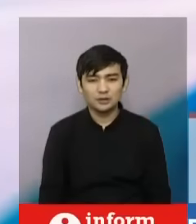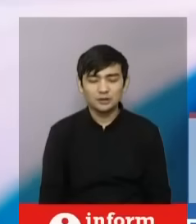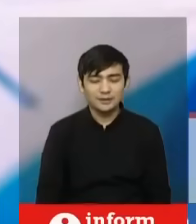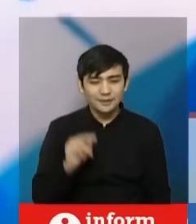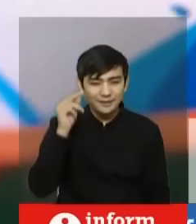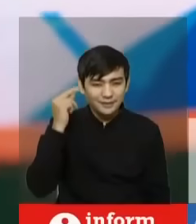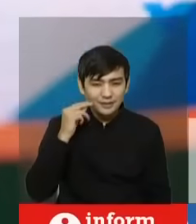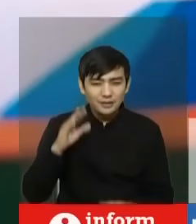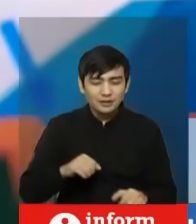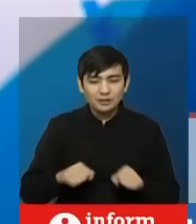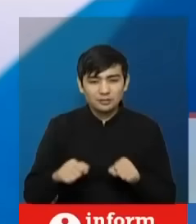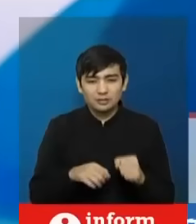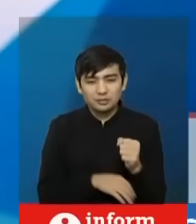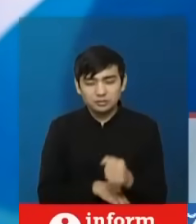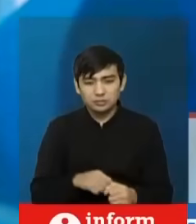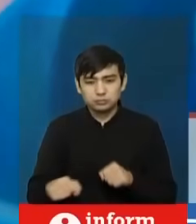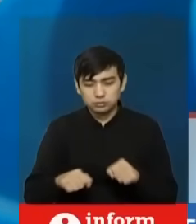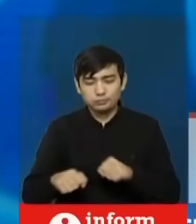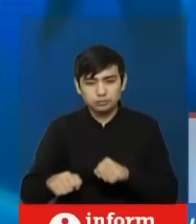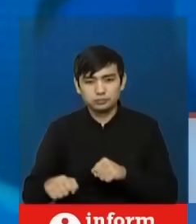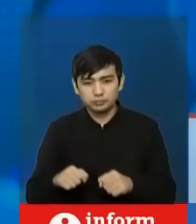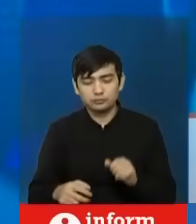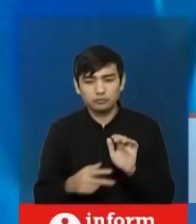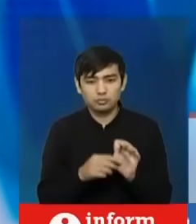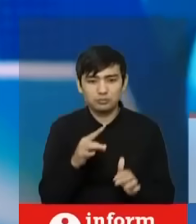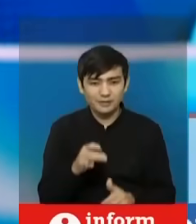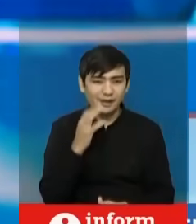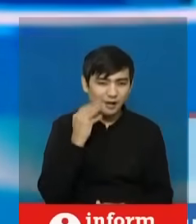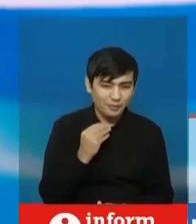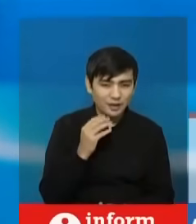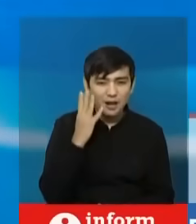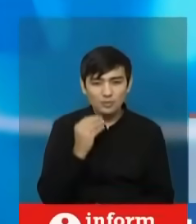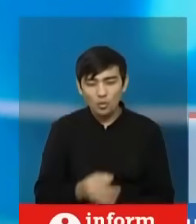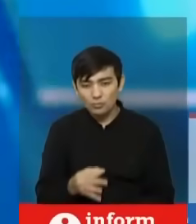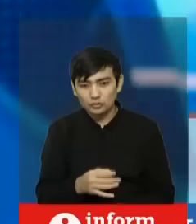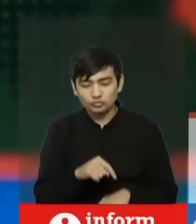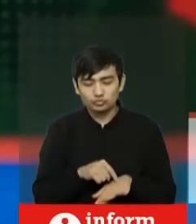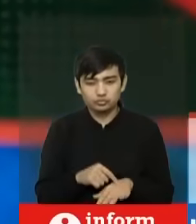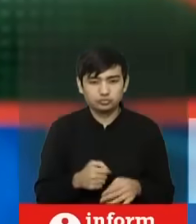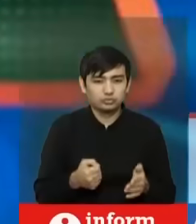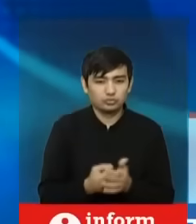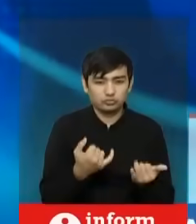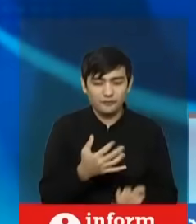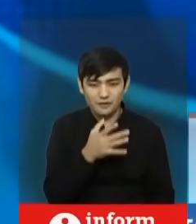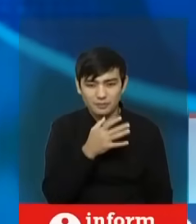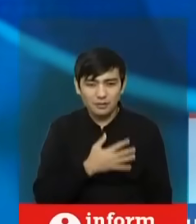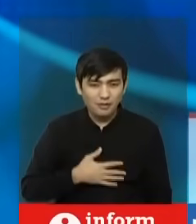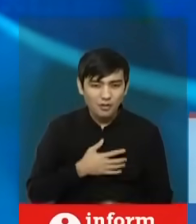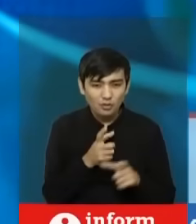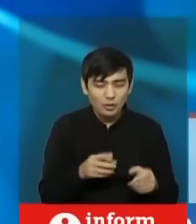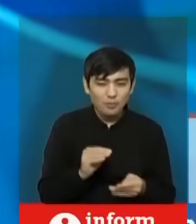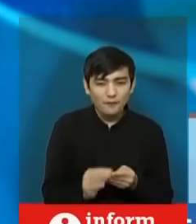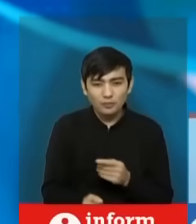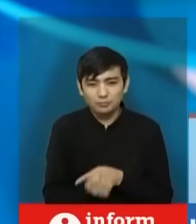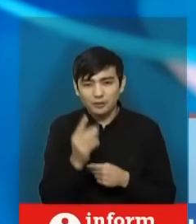Қытайда болған жер сілкінісінің ілеспе дүмпулері Алматы мен Алматы облысы тұрғындарына әлі де сезілуде. Үреймен жүрген жұрт қауіп-қатер қайталана